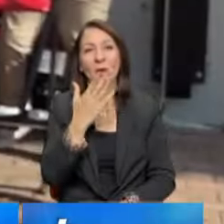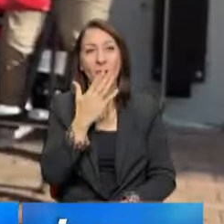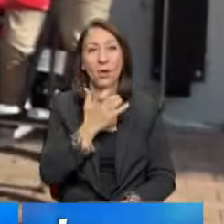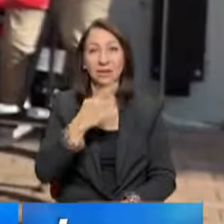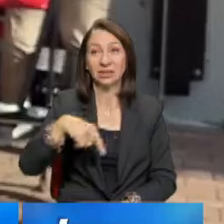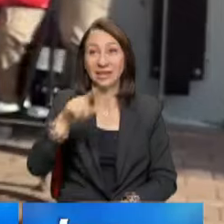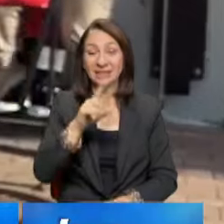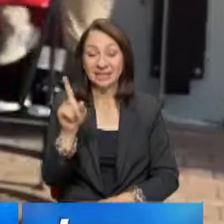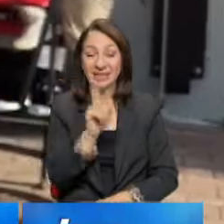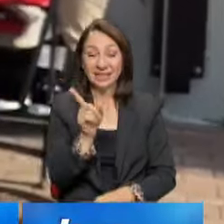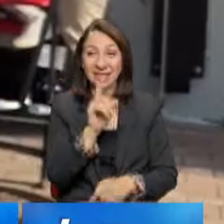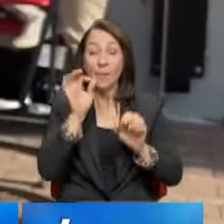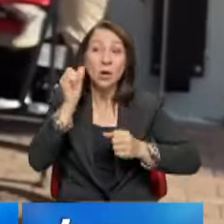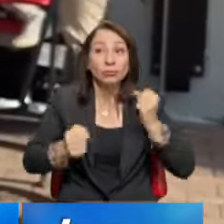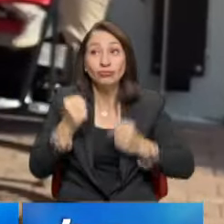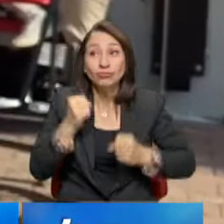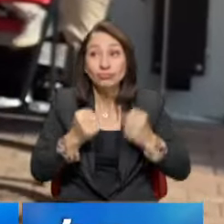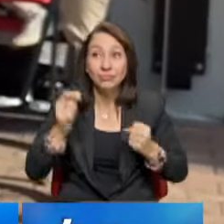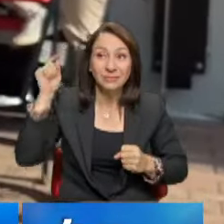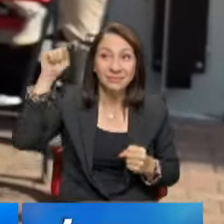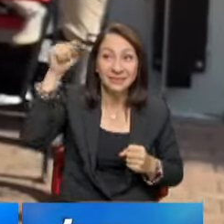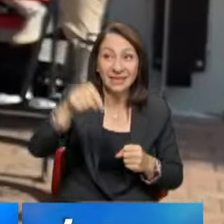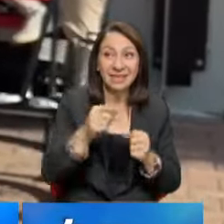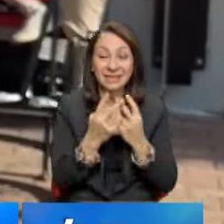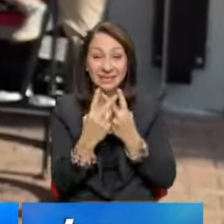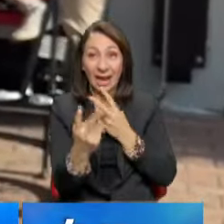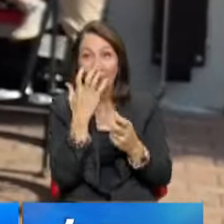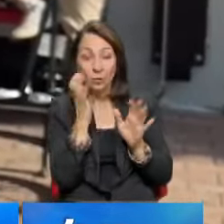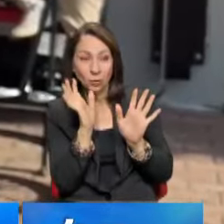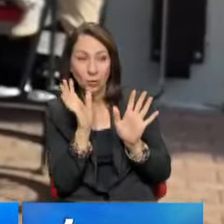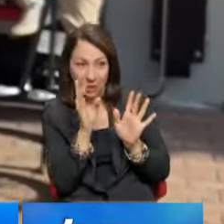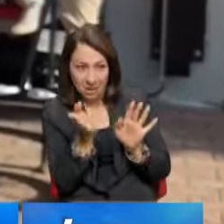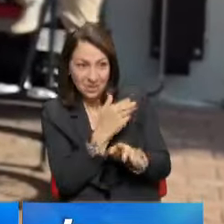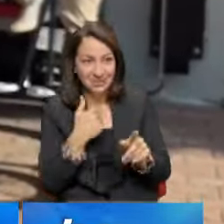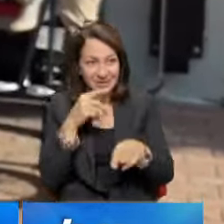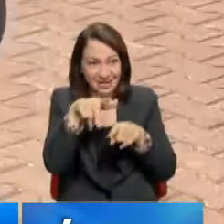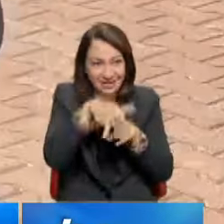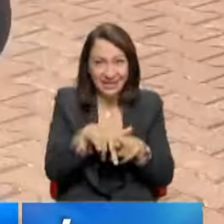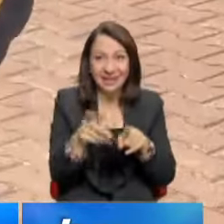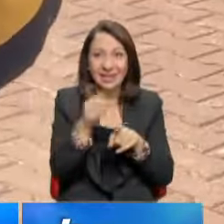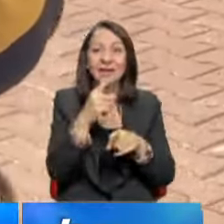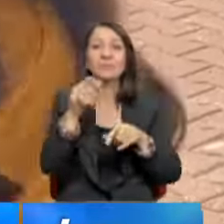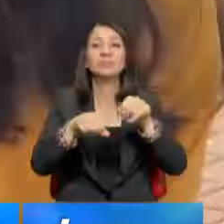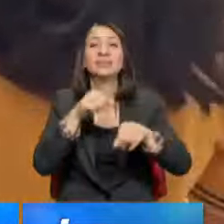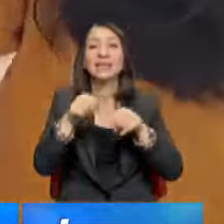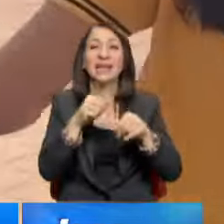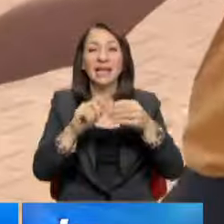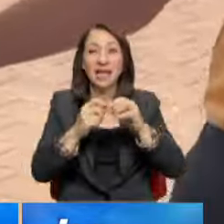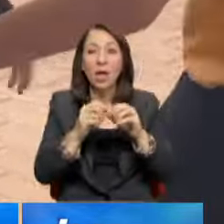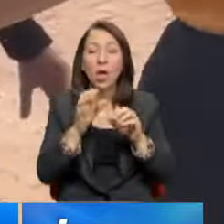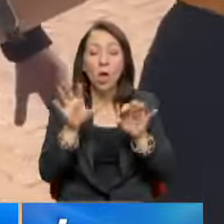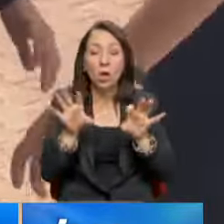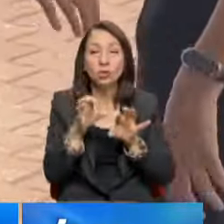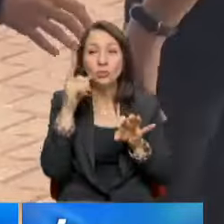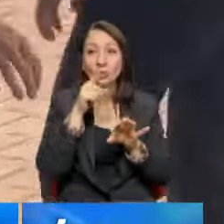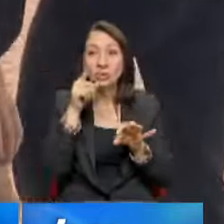Öğrenciler zil çalar çalmaz hemen koşturuyorlar buraya. Sıra bekliyorlar adeta bu bisikletleri çevirmek için. Bisikletlere monte edilen ölçüm